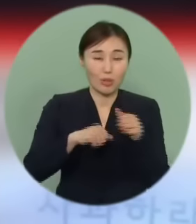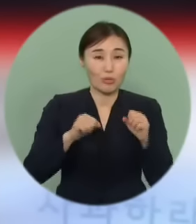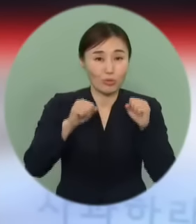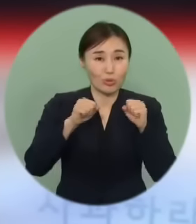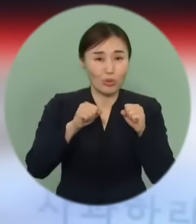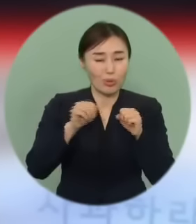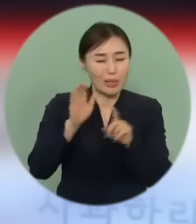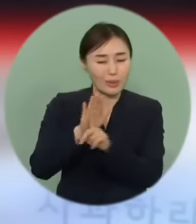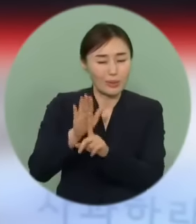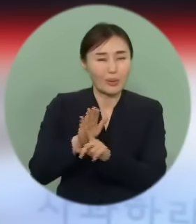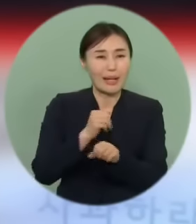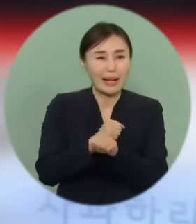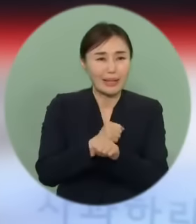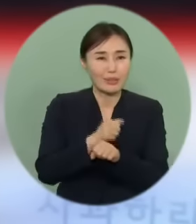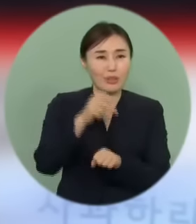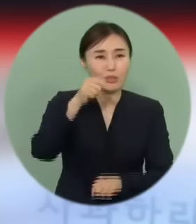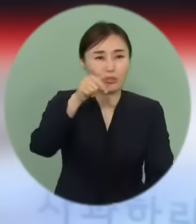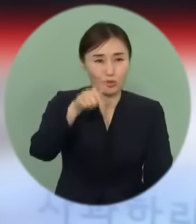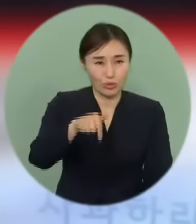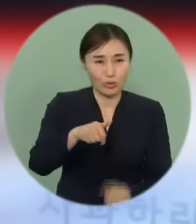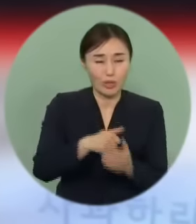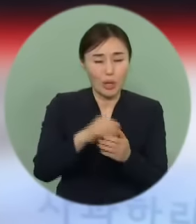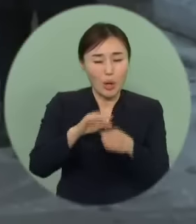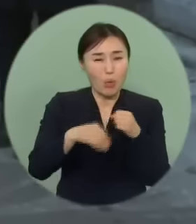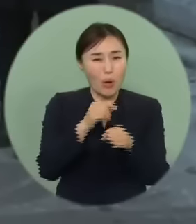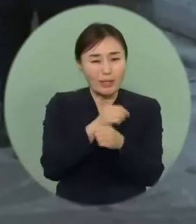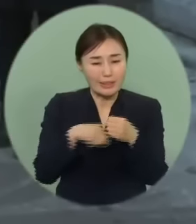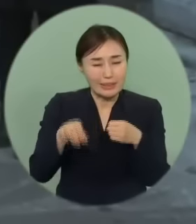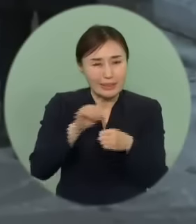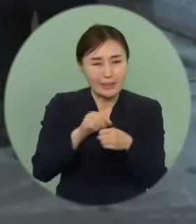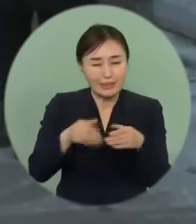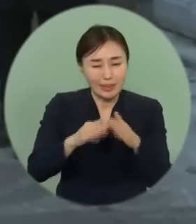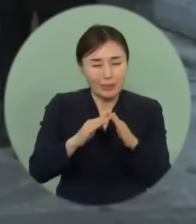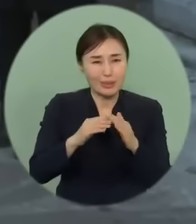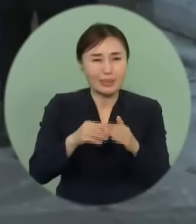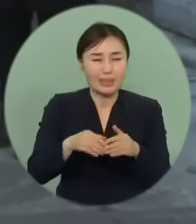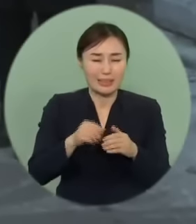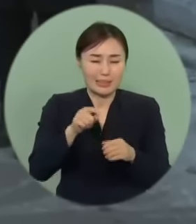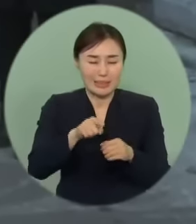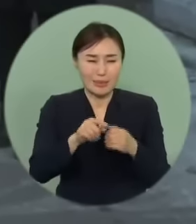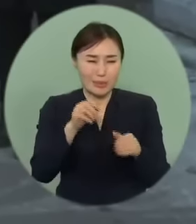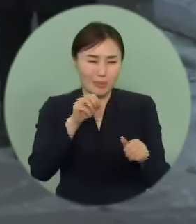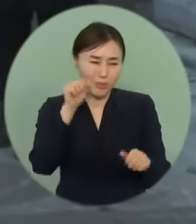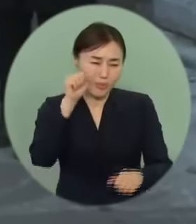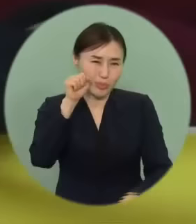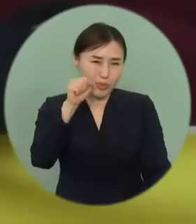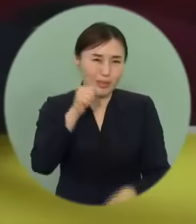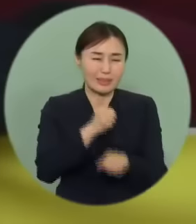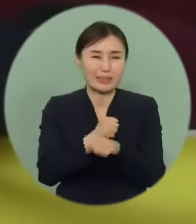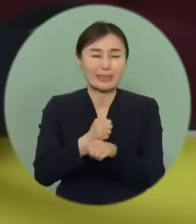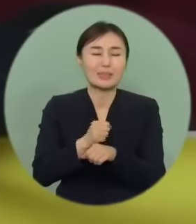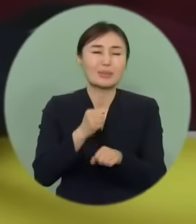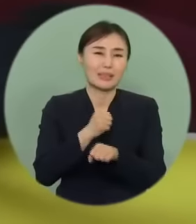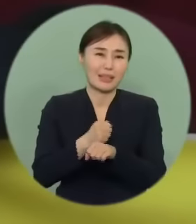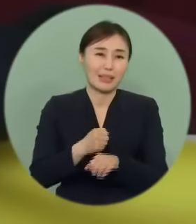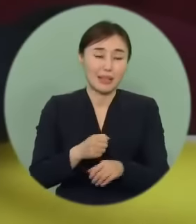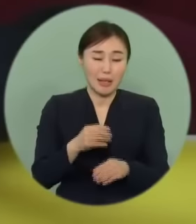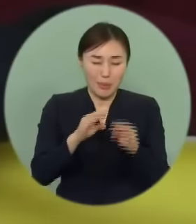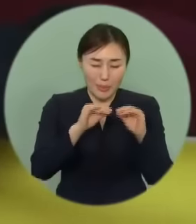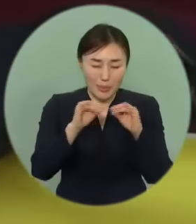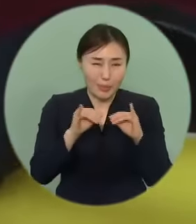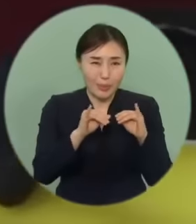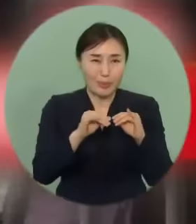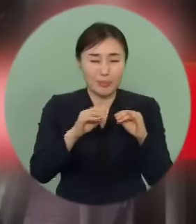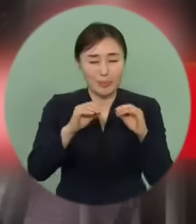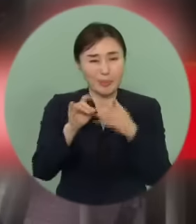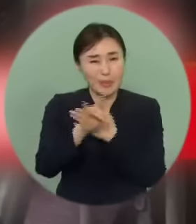환경운동가 국순군 씨가 원전 건설을 추진하는 정치인들을 규탄하는 시위 활동을 벌이고 있습니다. 미세먼지를